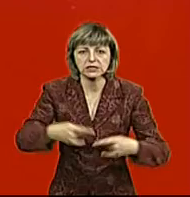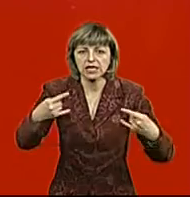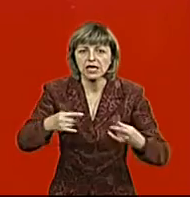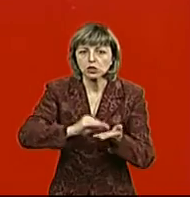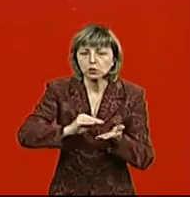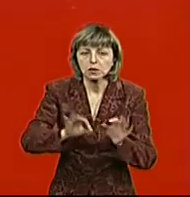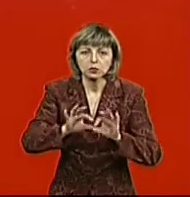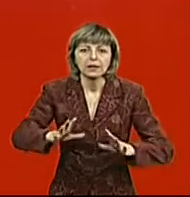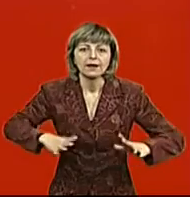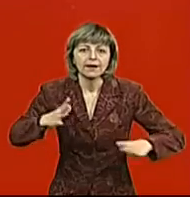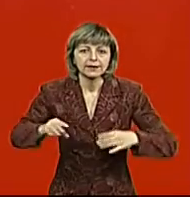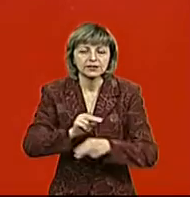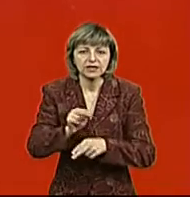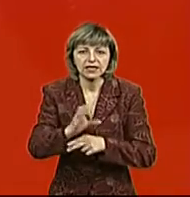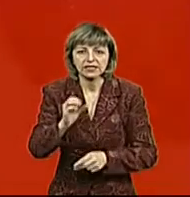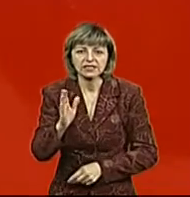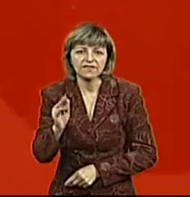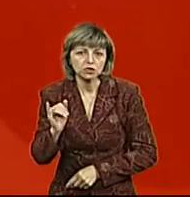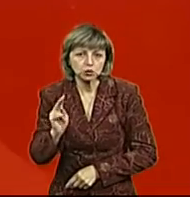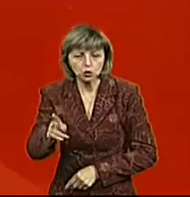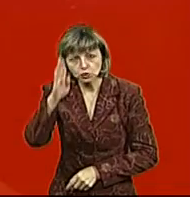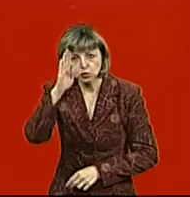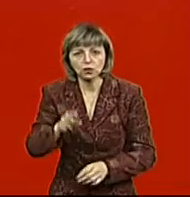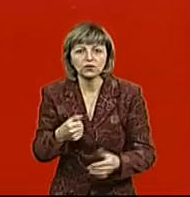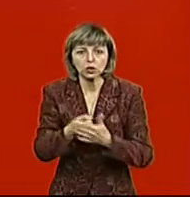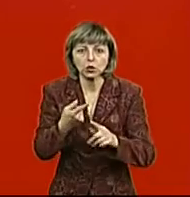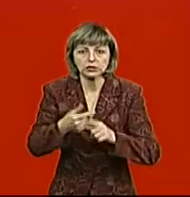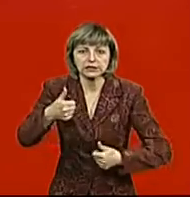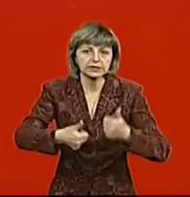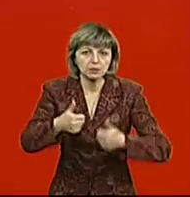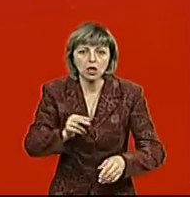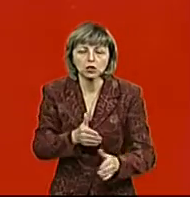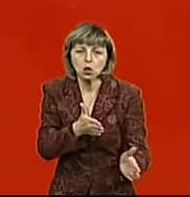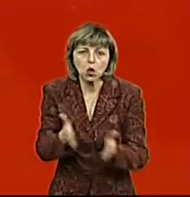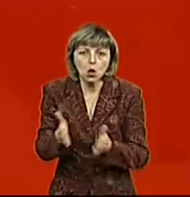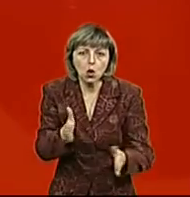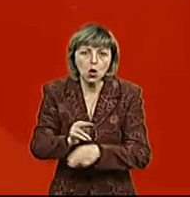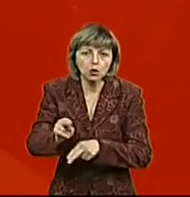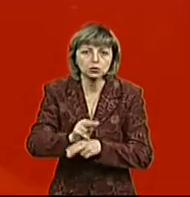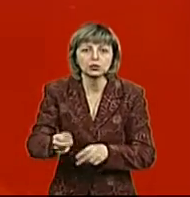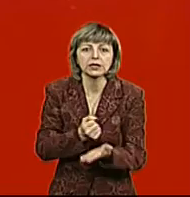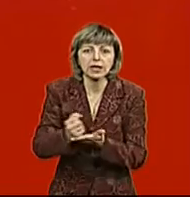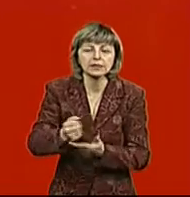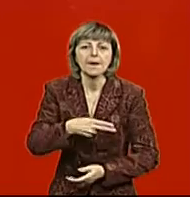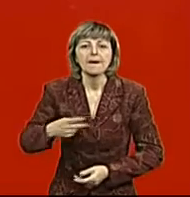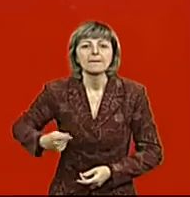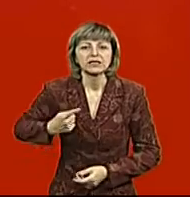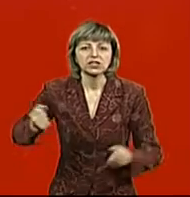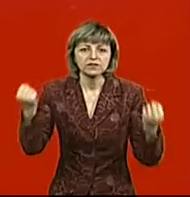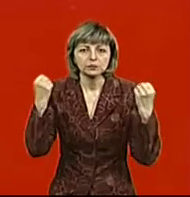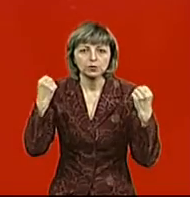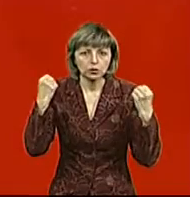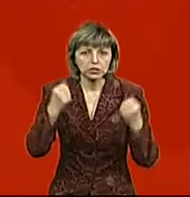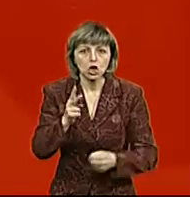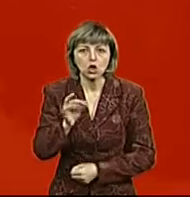Суспільного розповів тренер Михайло Савчук. Нині чоловік до цих змагань готує кандидата у майстри спорту з ММА Дмитра